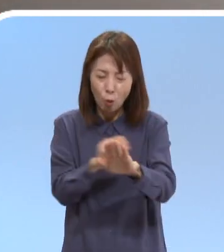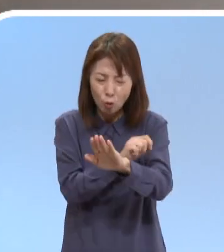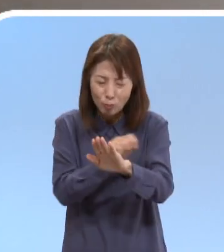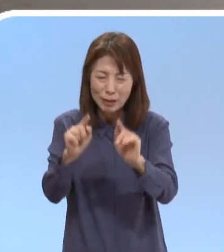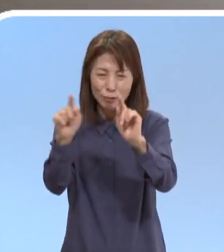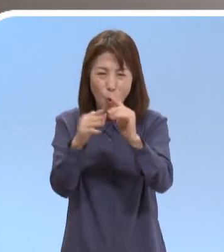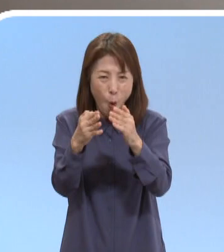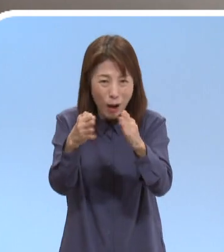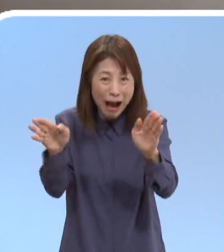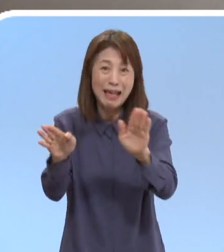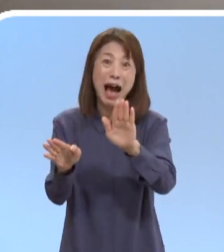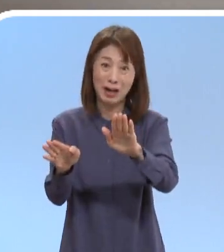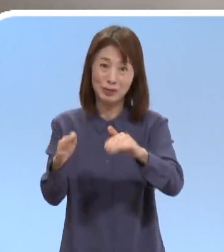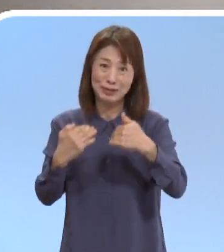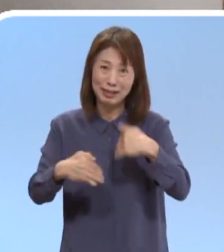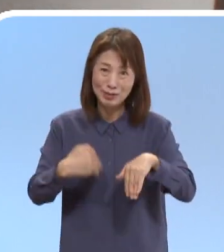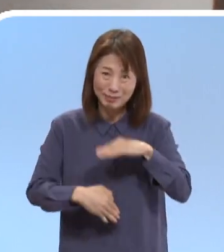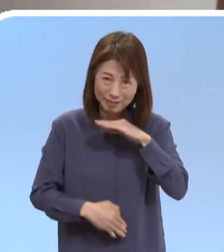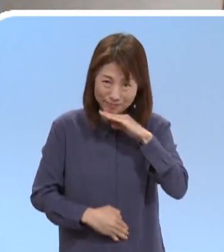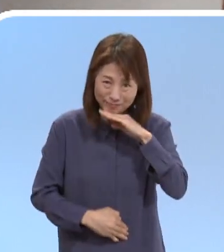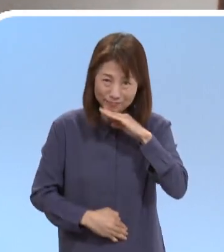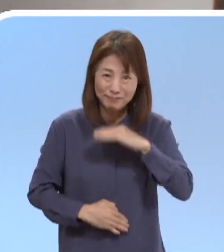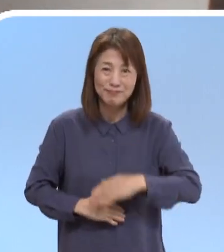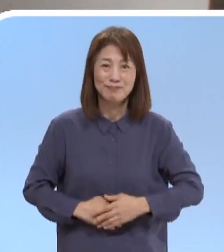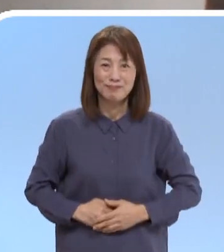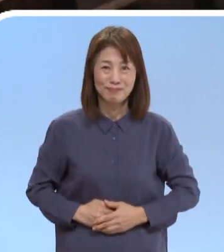楽しみですね。